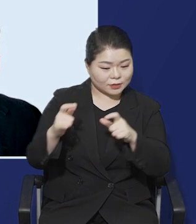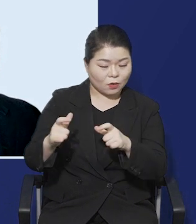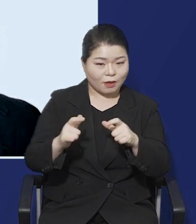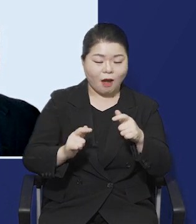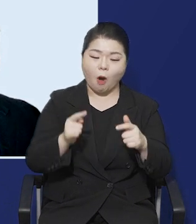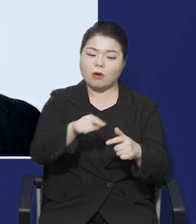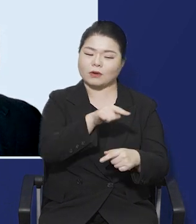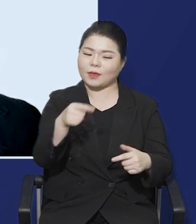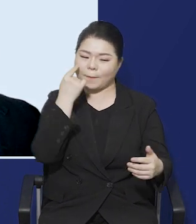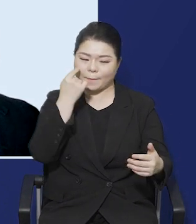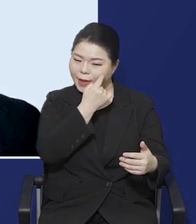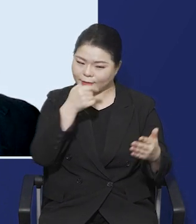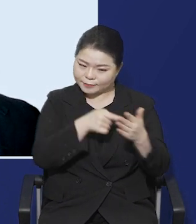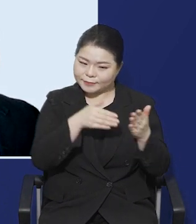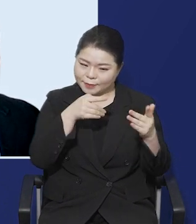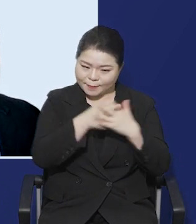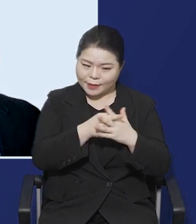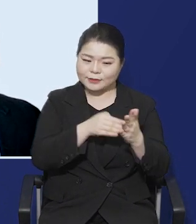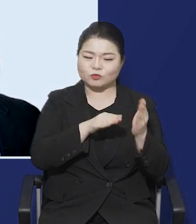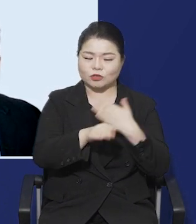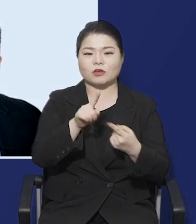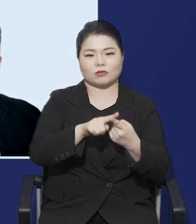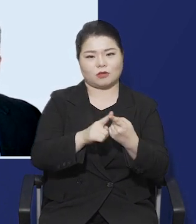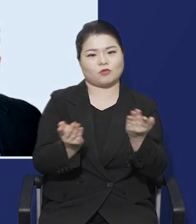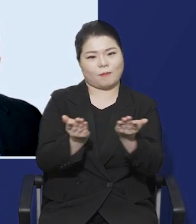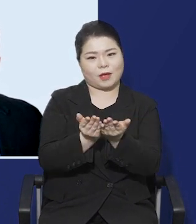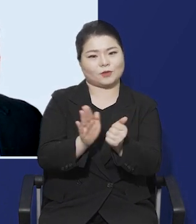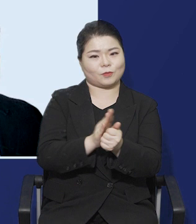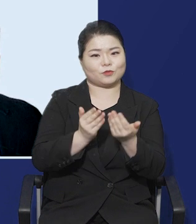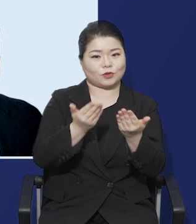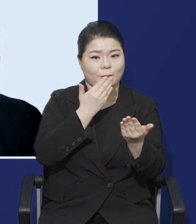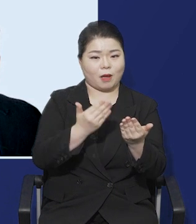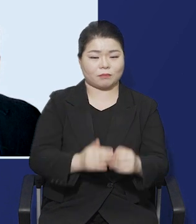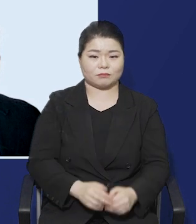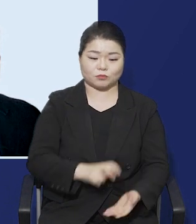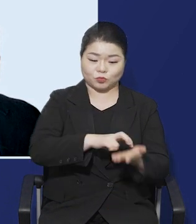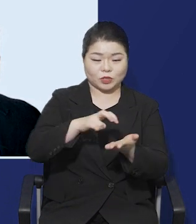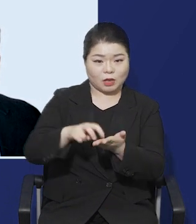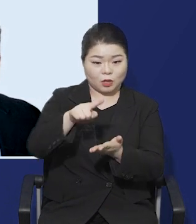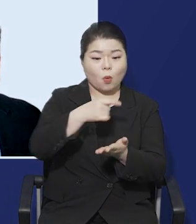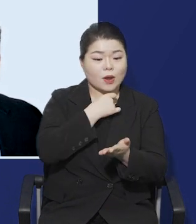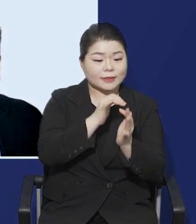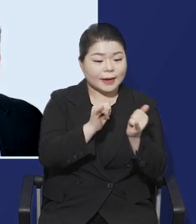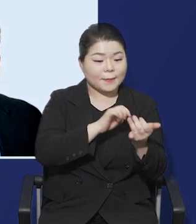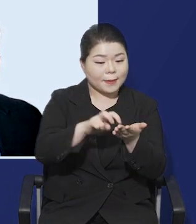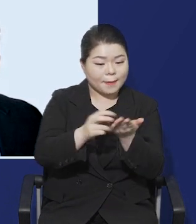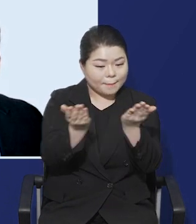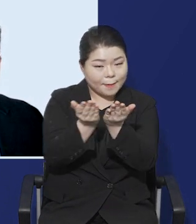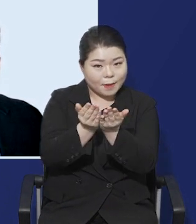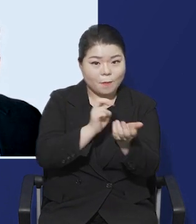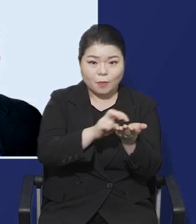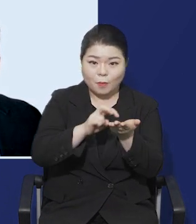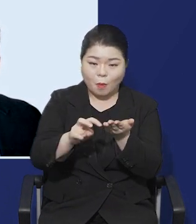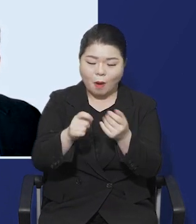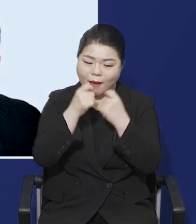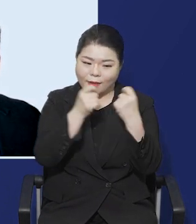해서 정확한 타겟팅이 가능합니다. 이를 통해서 메시지를 특정 고객이나 그룹에게 맞춤화하고